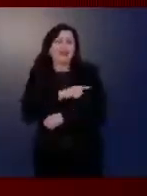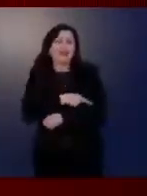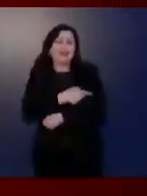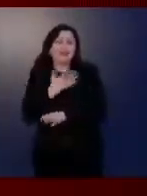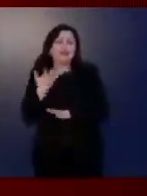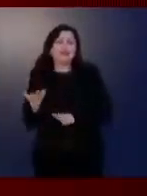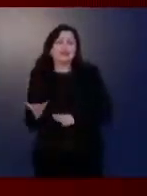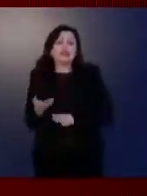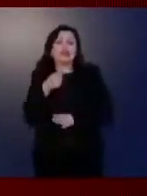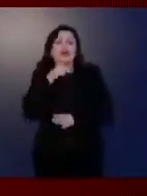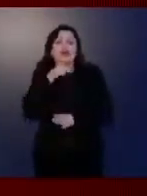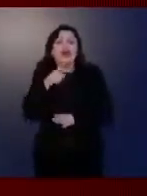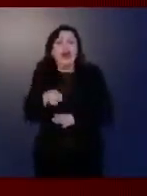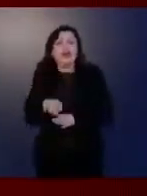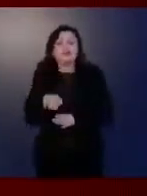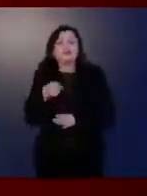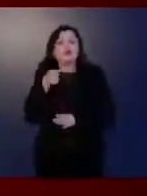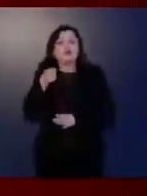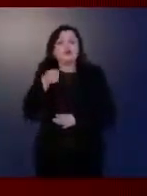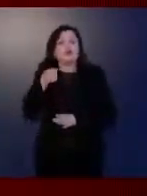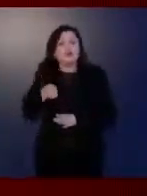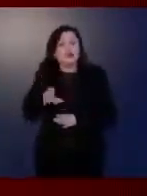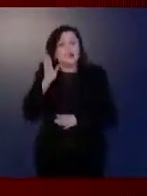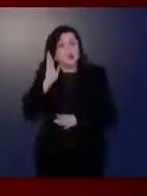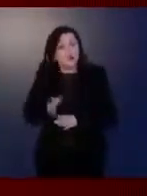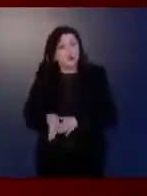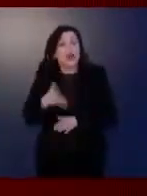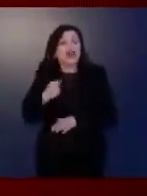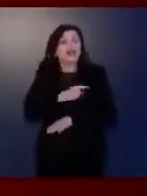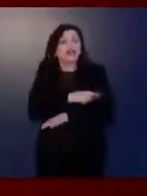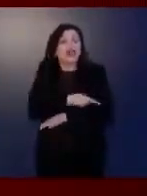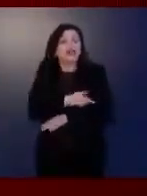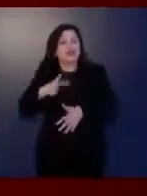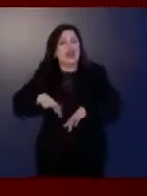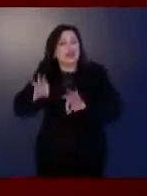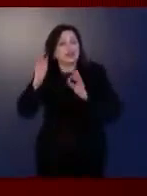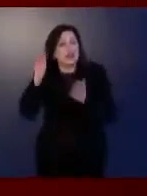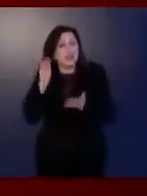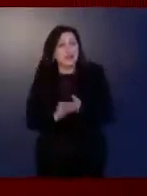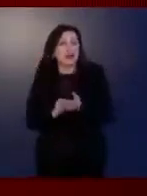να επανακινήσει την επαγγελματική του δραστηριότητα και να